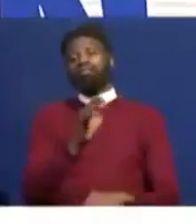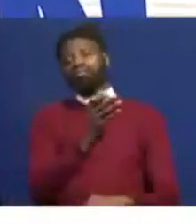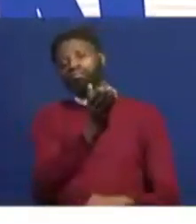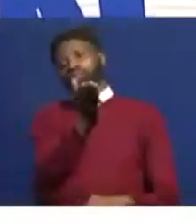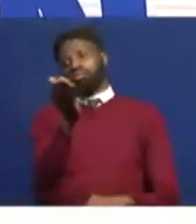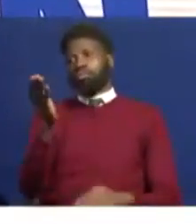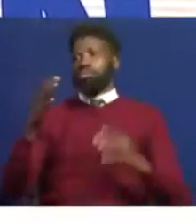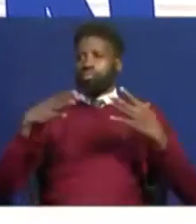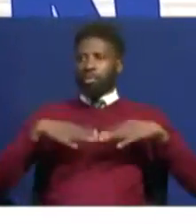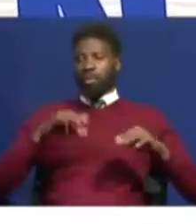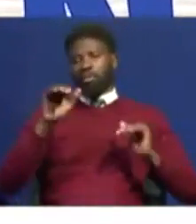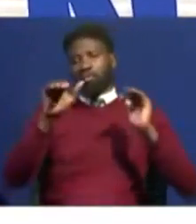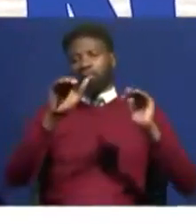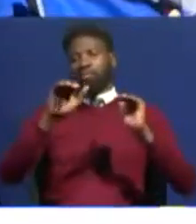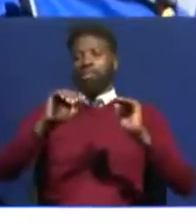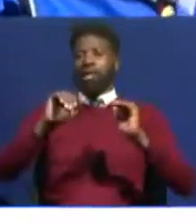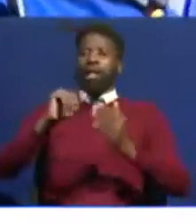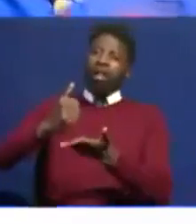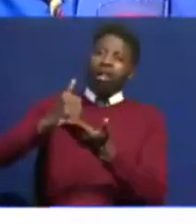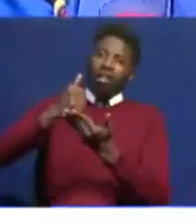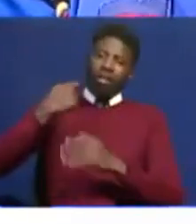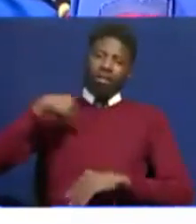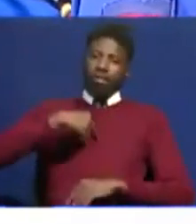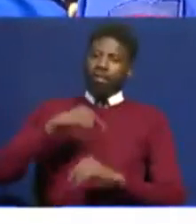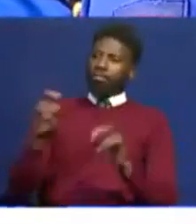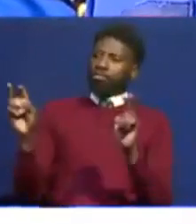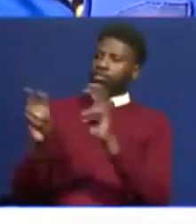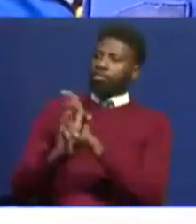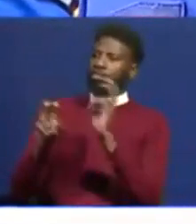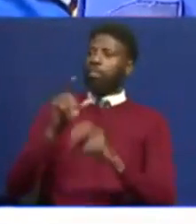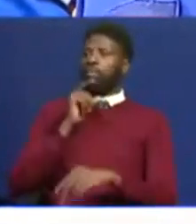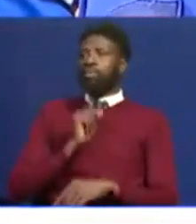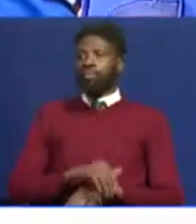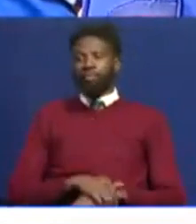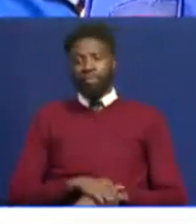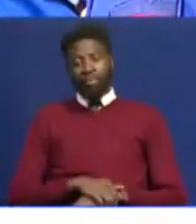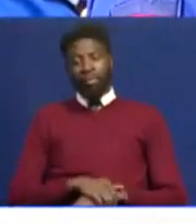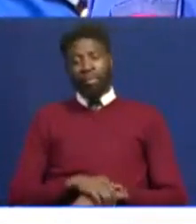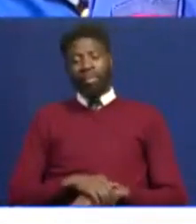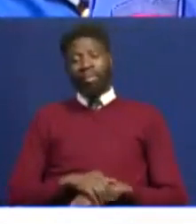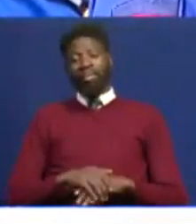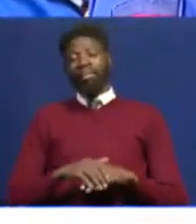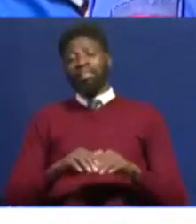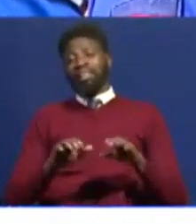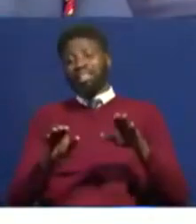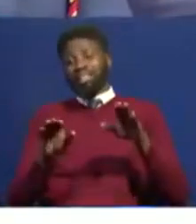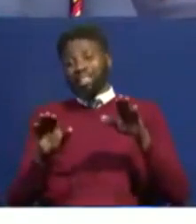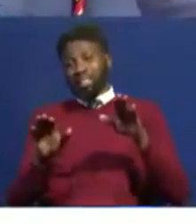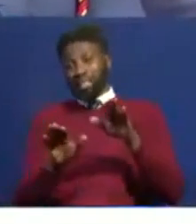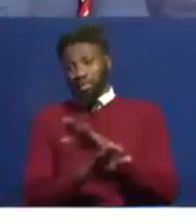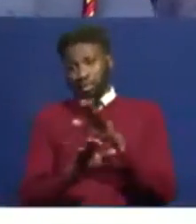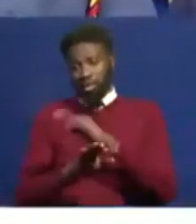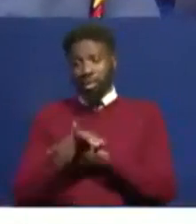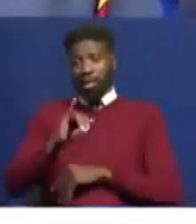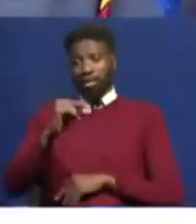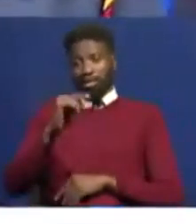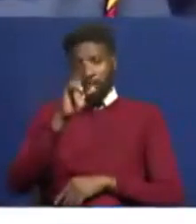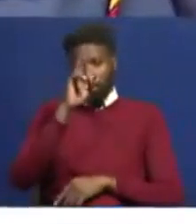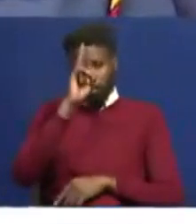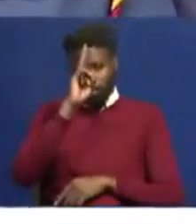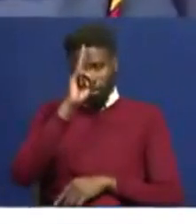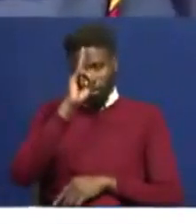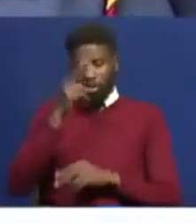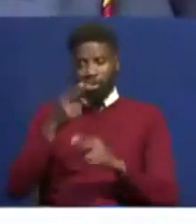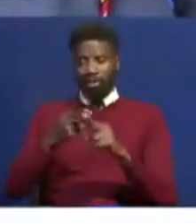continue to support us in looking for this fugitive. Naibu Inspekta Jenerali wa huduma ya kitaifa ya polisi Eliud Langat ametoa hakikisho